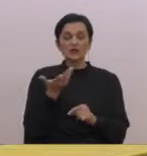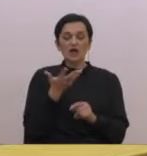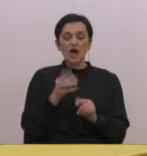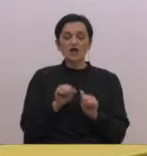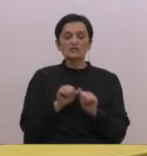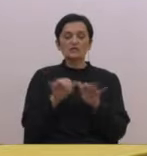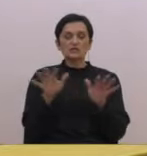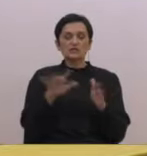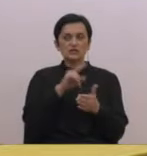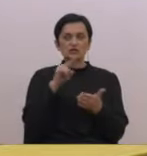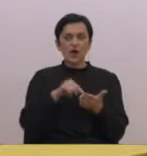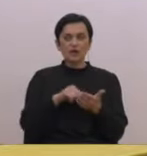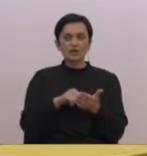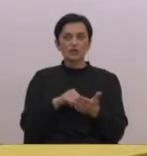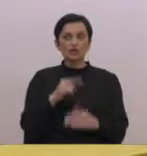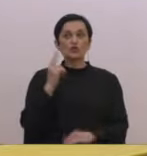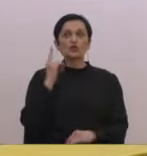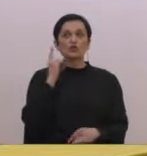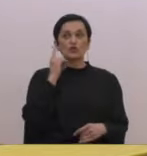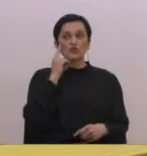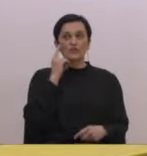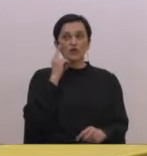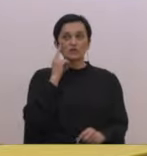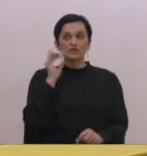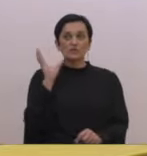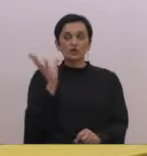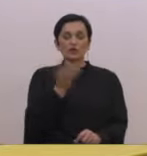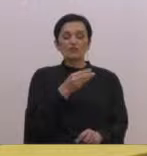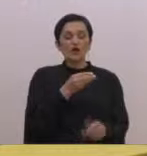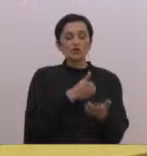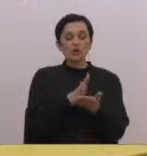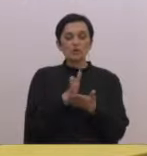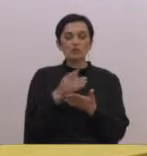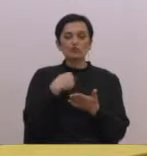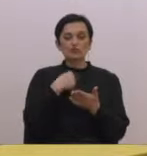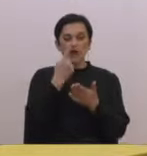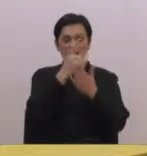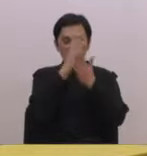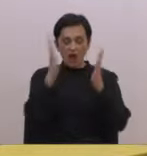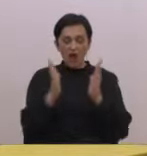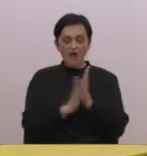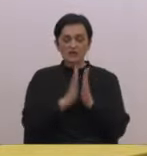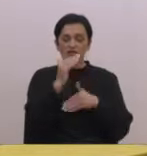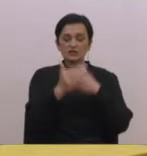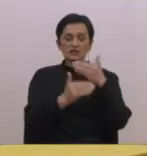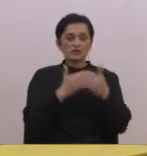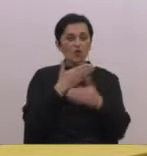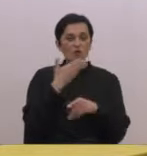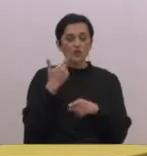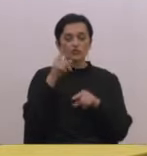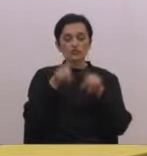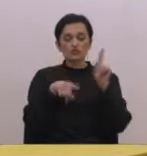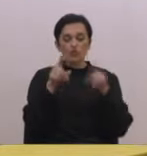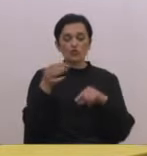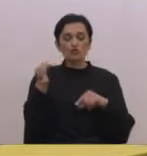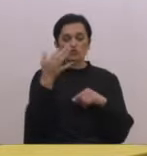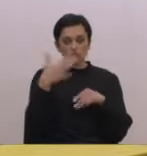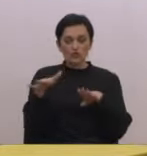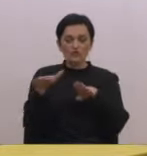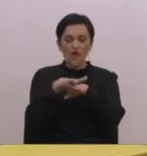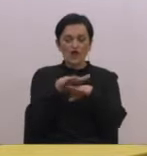საკითხზე. გვესმის, რომ ყველა მიმართულებით ჩვენ ერთიანი წარმატება არ აქვს გაზიფიცირებაში, ზოგიერთი რეგიონი უკვე დაუფარეთ,